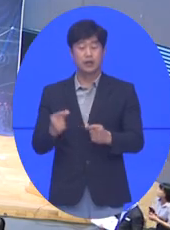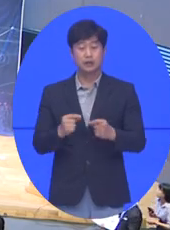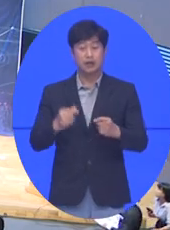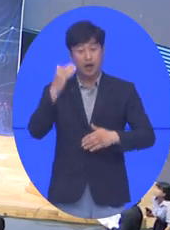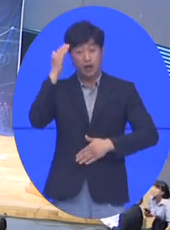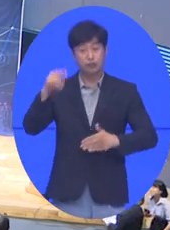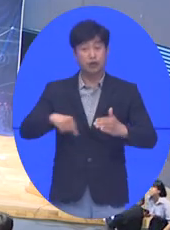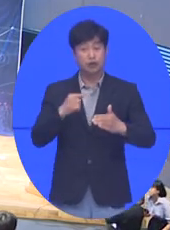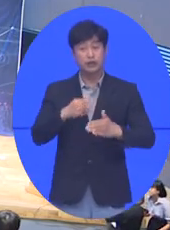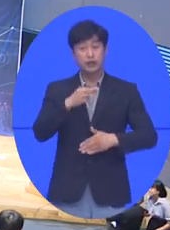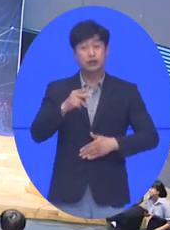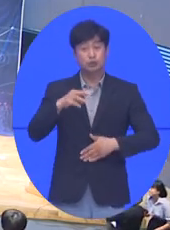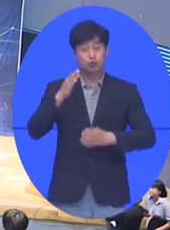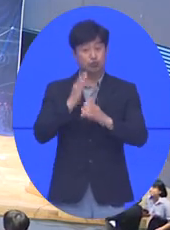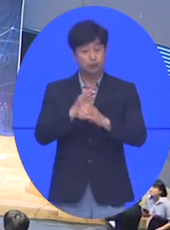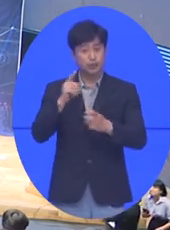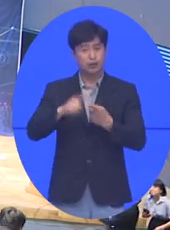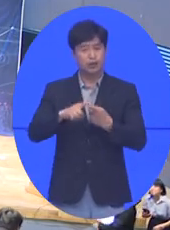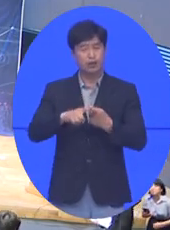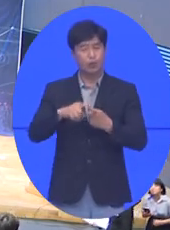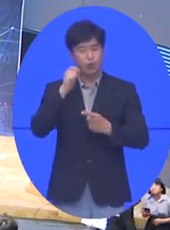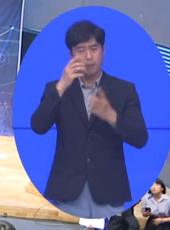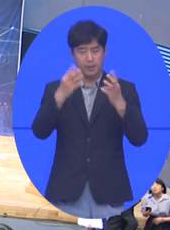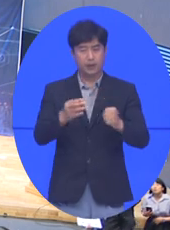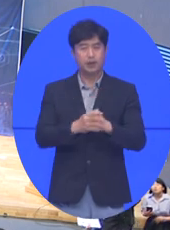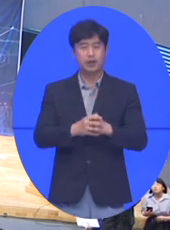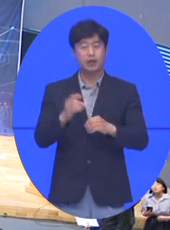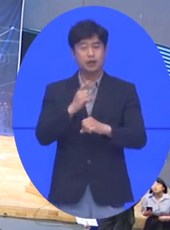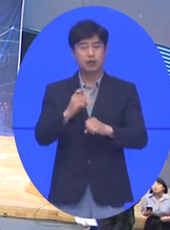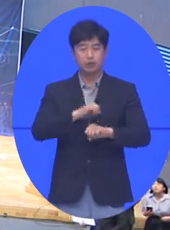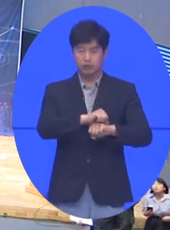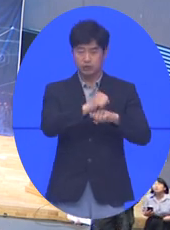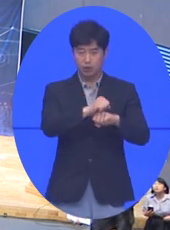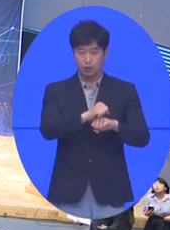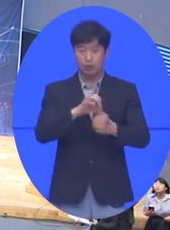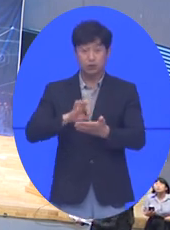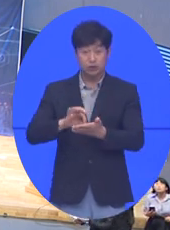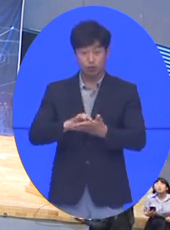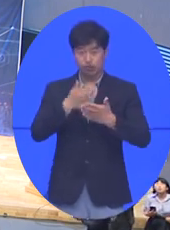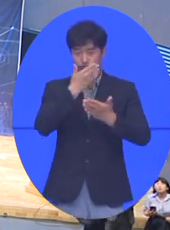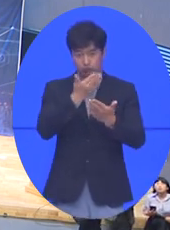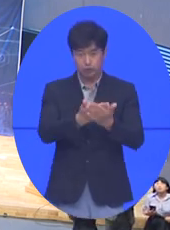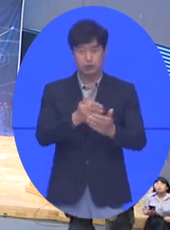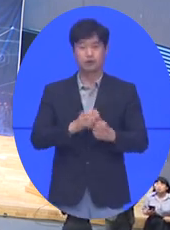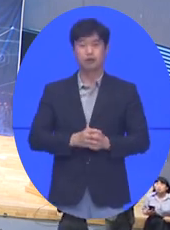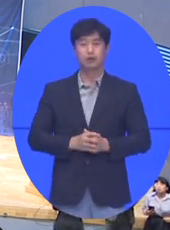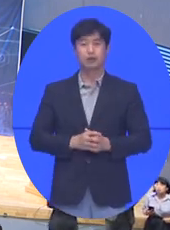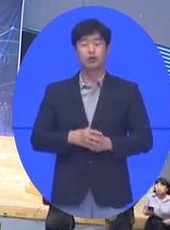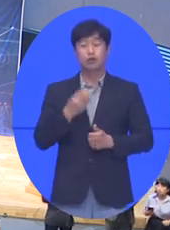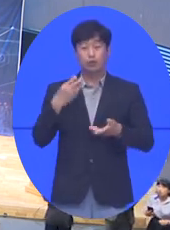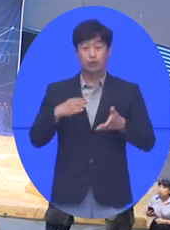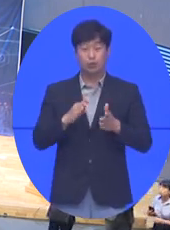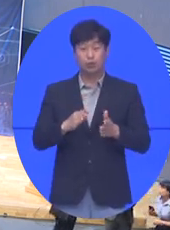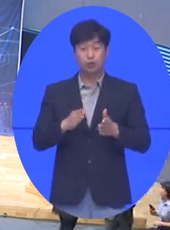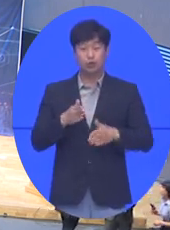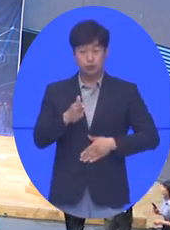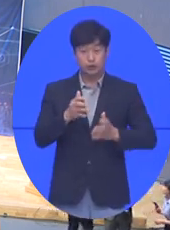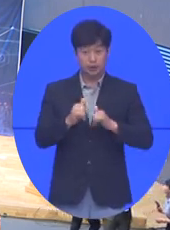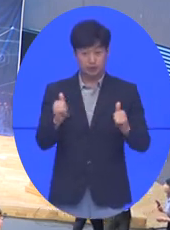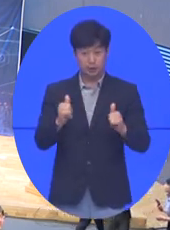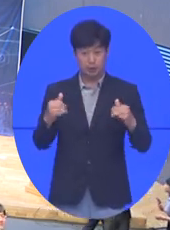아직 국내에선 탄소중립에 대한 진입장벽이 높습니다 데이터를 잘 쌓고 제대로 활용하는 것이 중요한데요 이에 경기도가